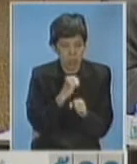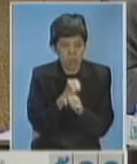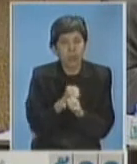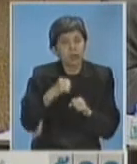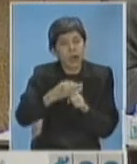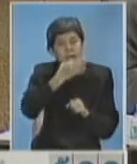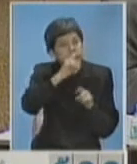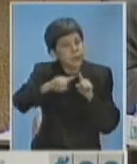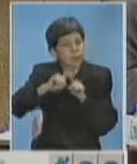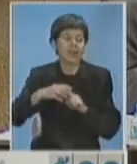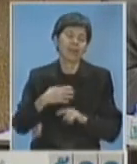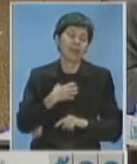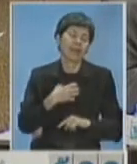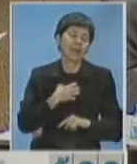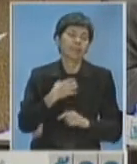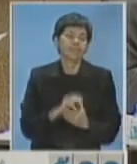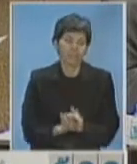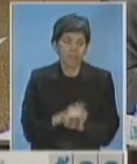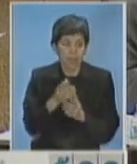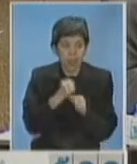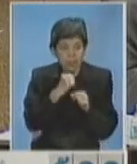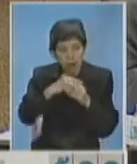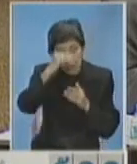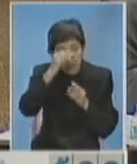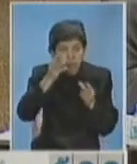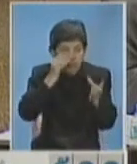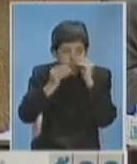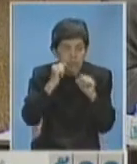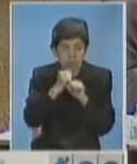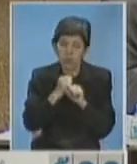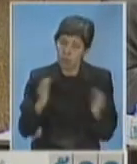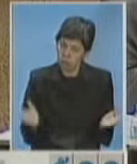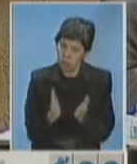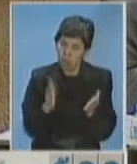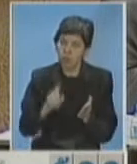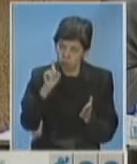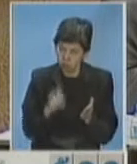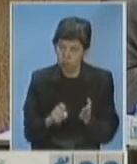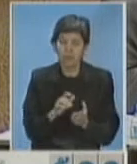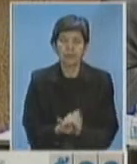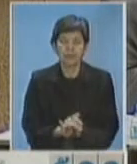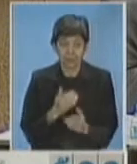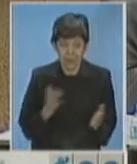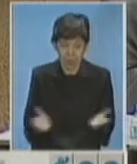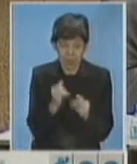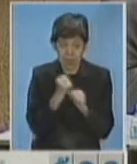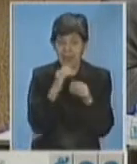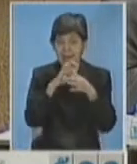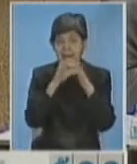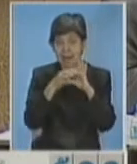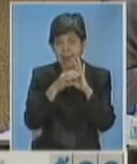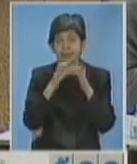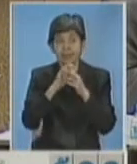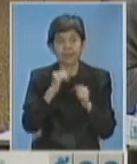คอาชีวศึกษาจำนวนมากนะคะแล้วก็คนก็เรียนน้อยเราต้องสนับสนุนไปนะคะนอกจากนั้นแล้วไปสนับสนุนกีฬาเลยค่ะต